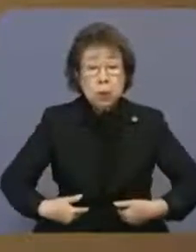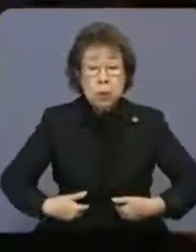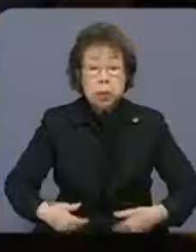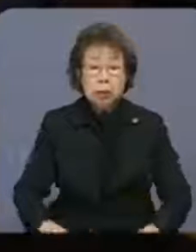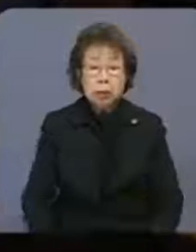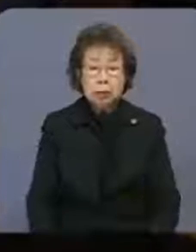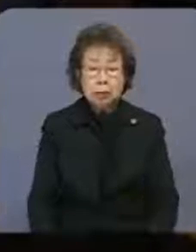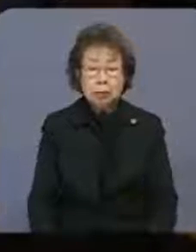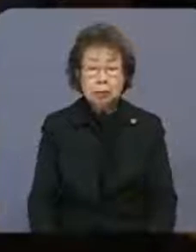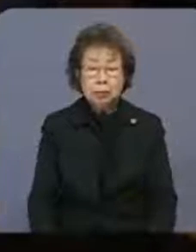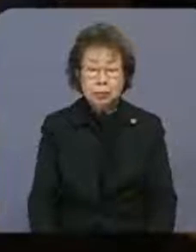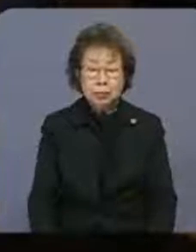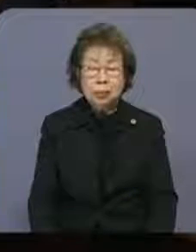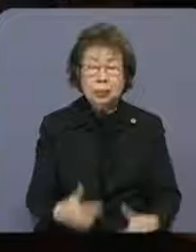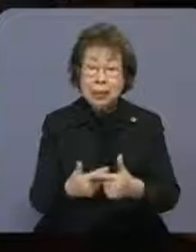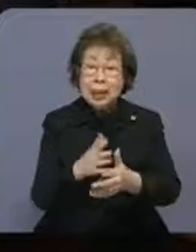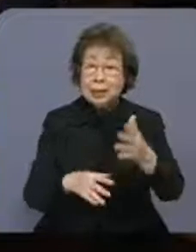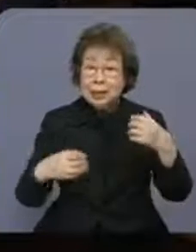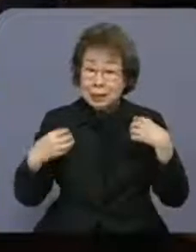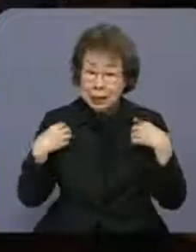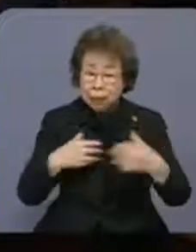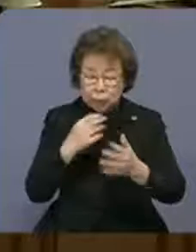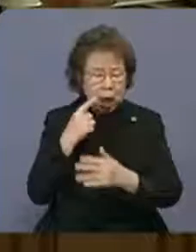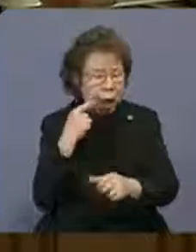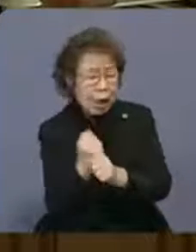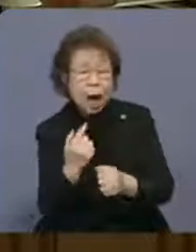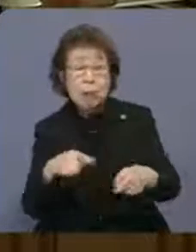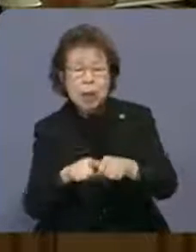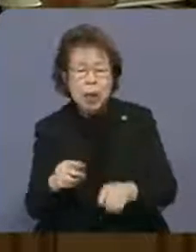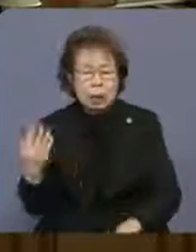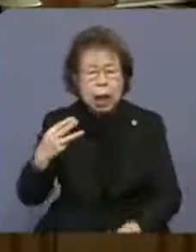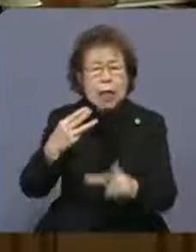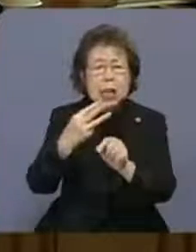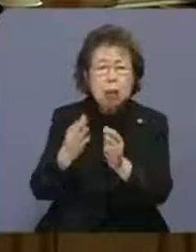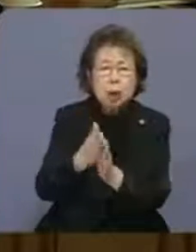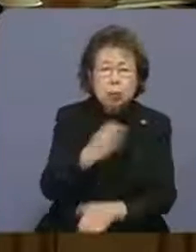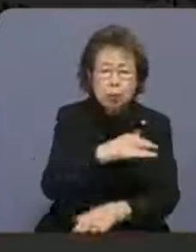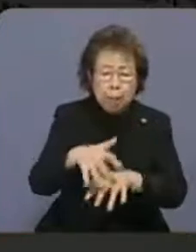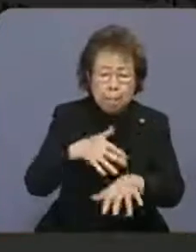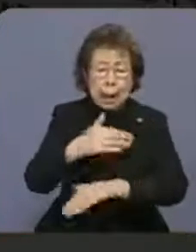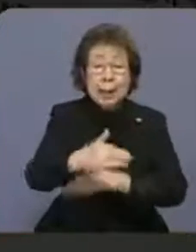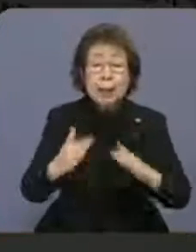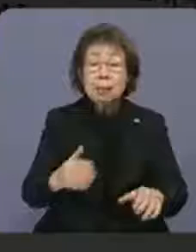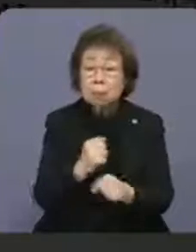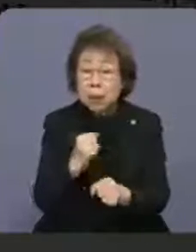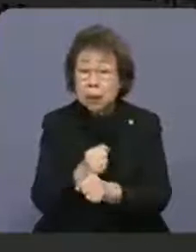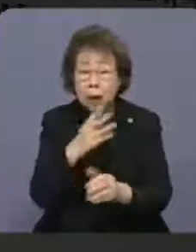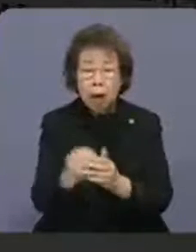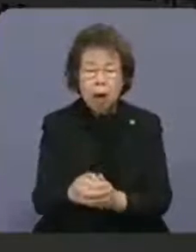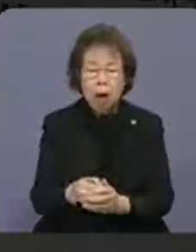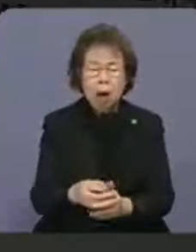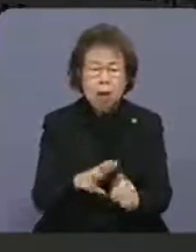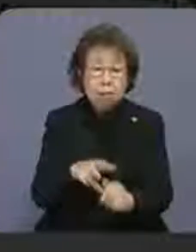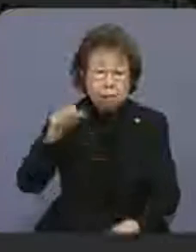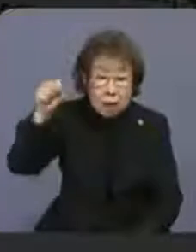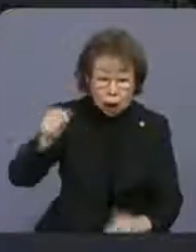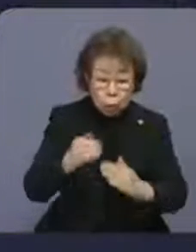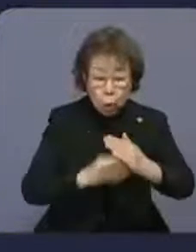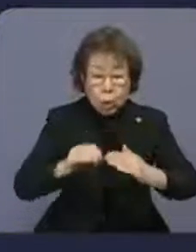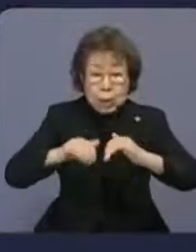하겠습니다. 부산시가 부산연구원과 함께 지난 3월부터 전담팀을 꾸려 발굴한 대선 공약